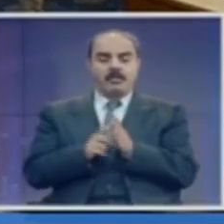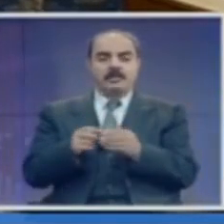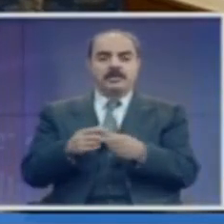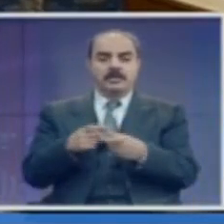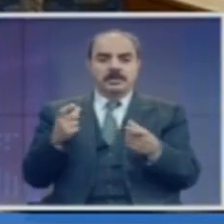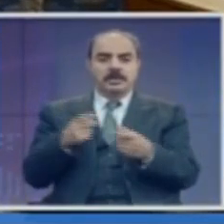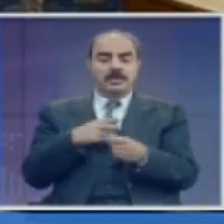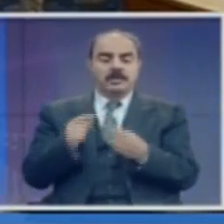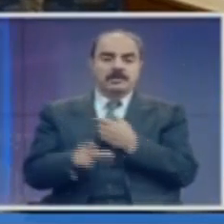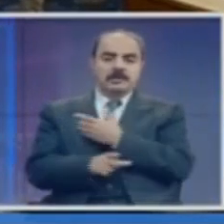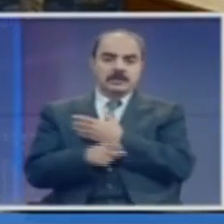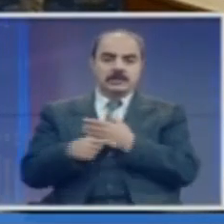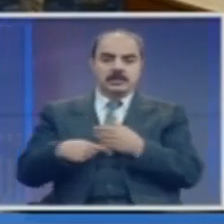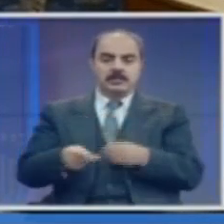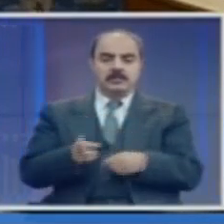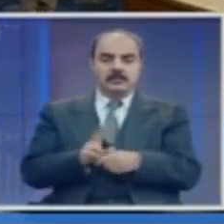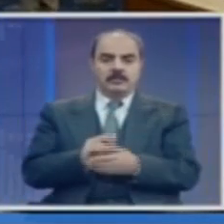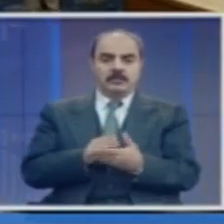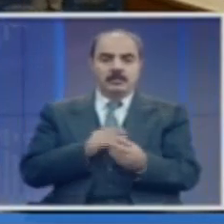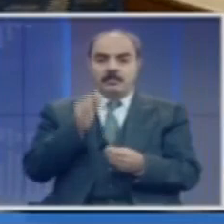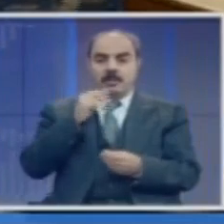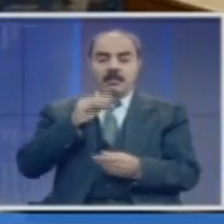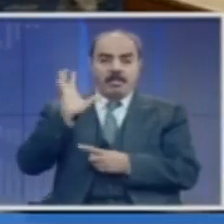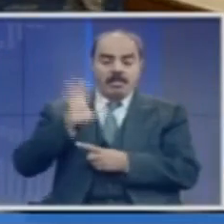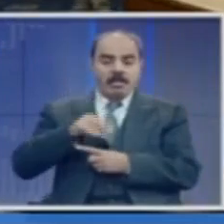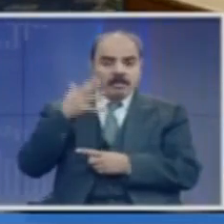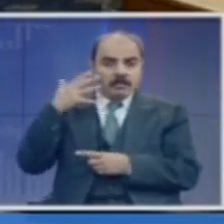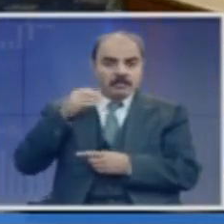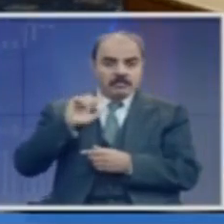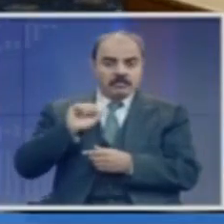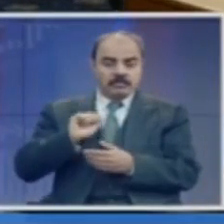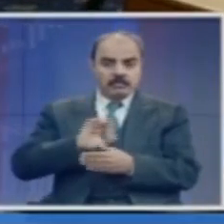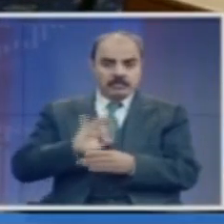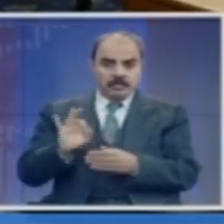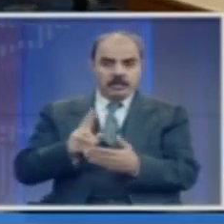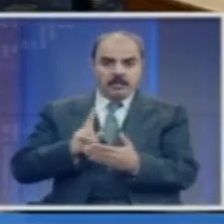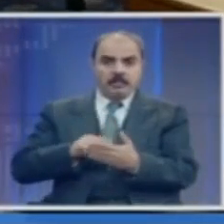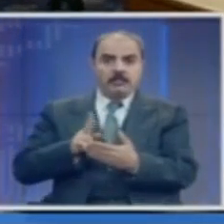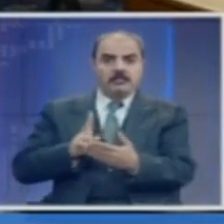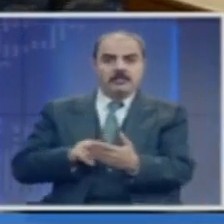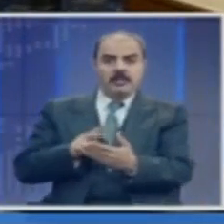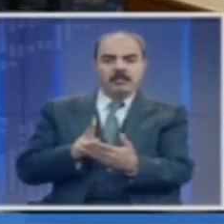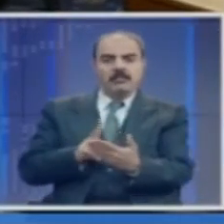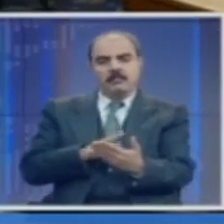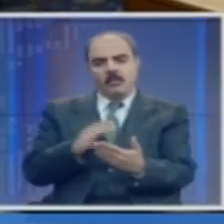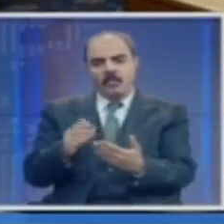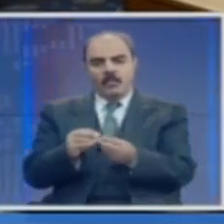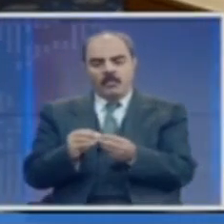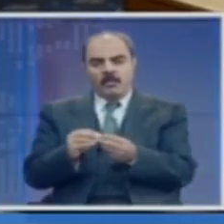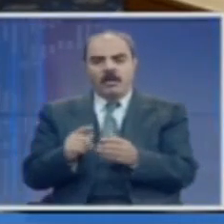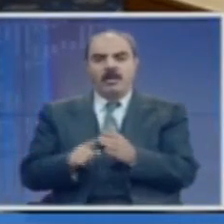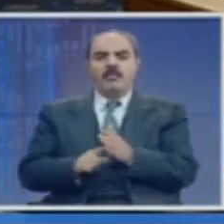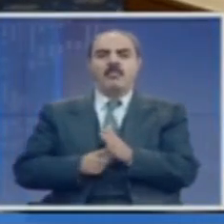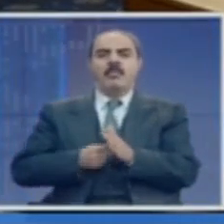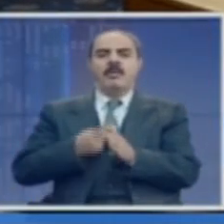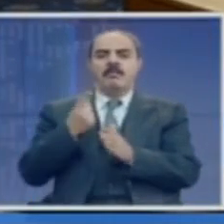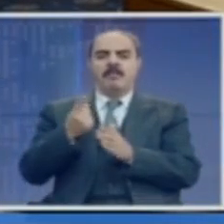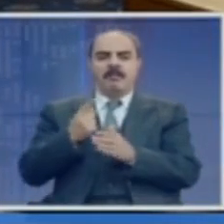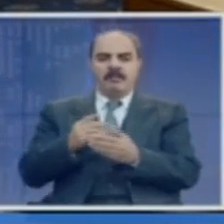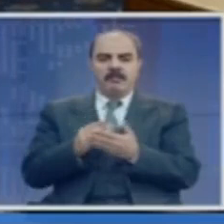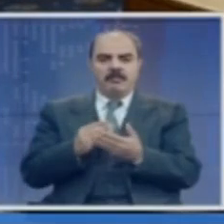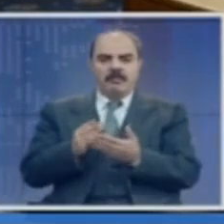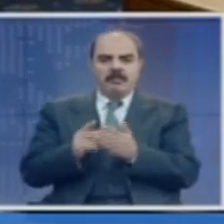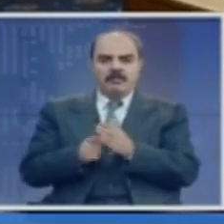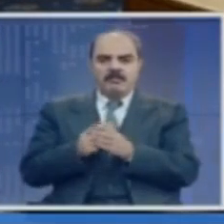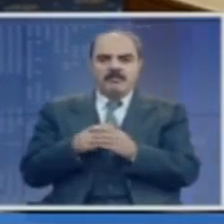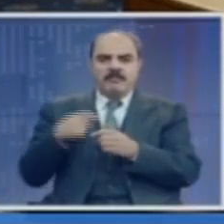الأغلبية الجمهورية على القانون خلال الأسبوع الجاري. في حال أيد مجلس الشيوخ قرار مجلس النواب، فستكون هذه